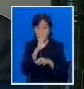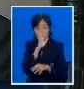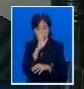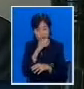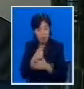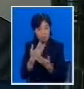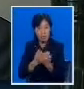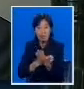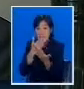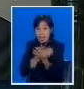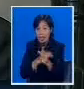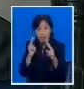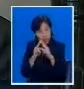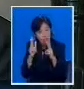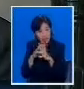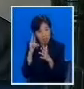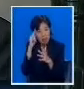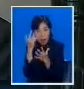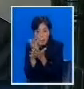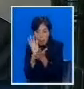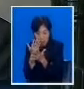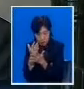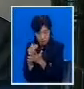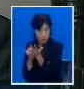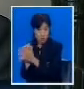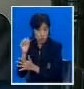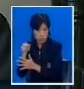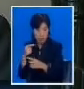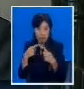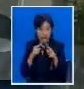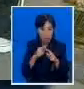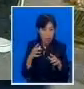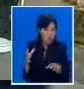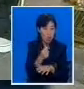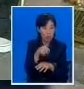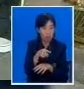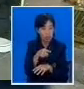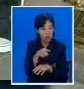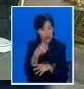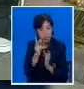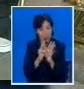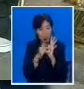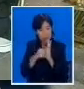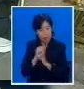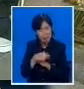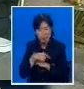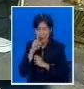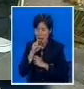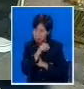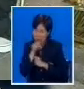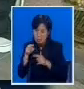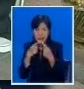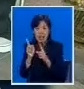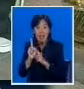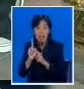งนี่ถูกกฎหมายถ้าเป็นหวยกินรวบนี่ผิดกฎหมาย ครับ มันต่างกันยังไงครับท่านนายกกินแบ่งกับกินรวบ คือกินแบ่งเนี่ย